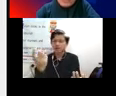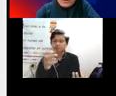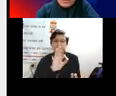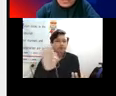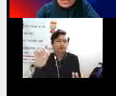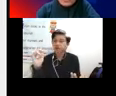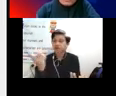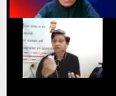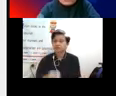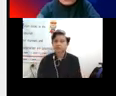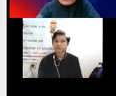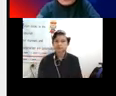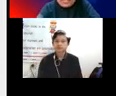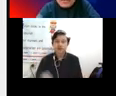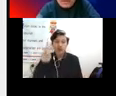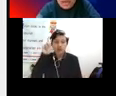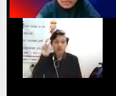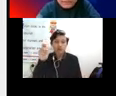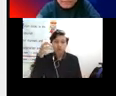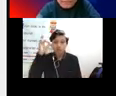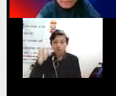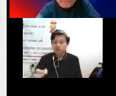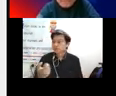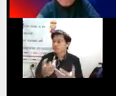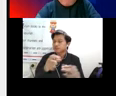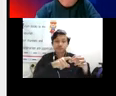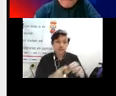untuk kota itu juga bisa dimasukkan